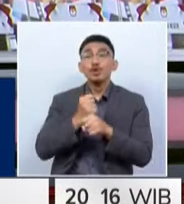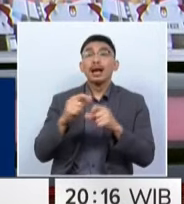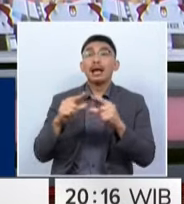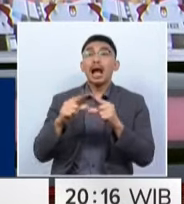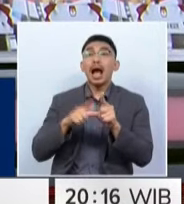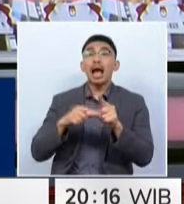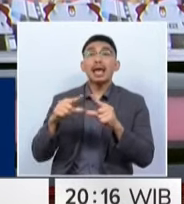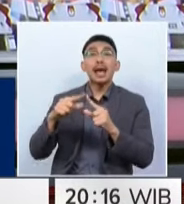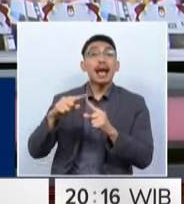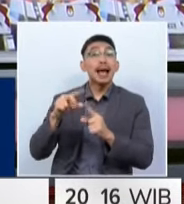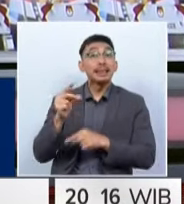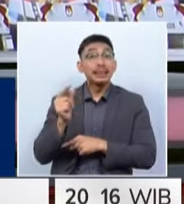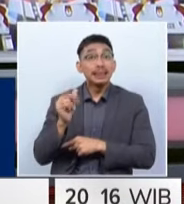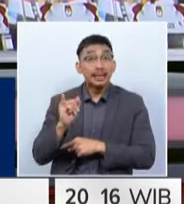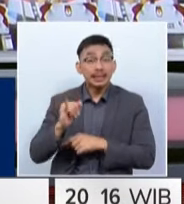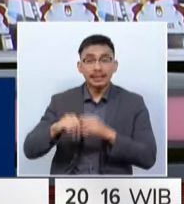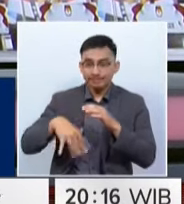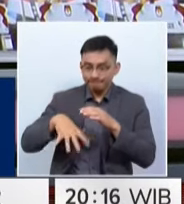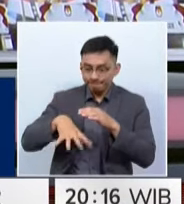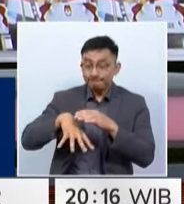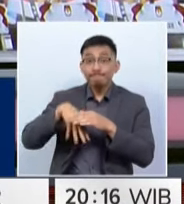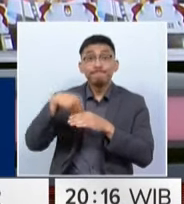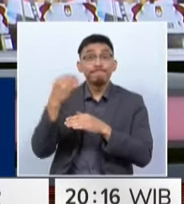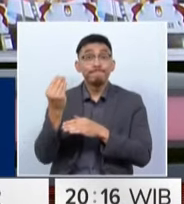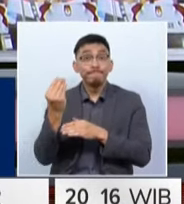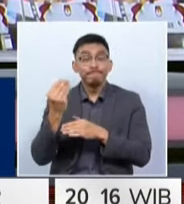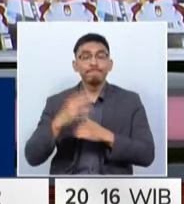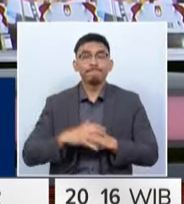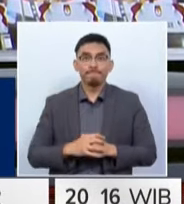dalam fishb kami persilakan Bu